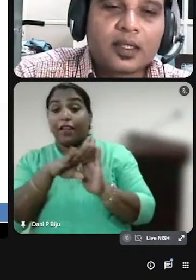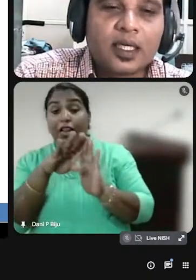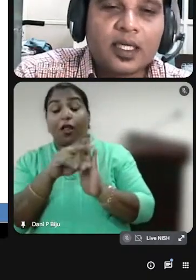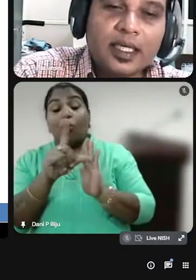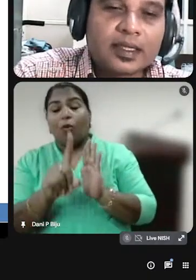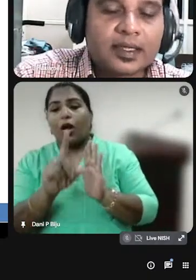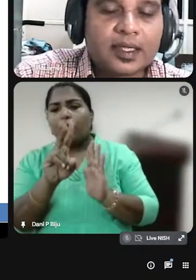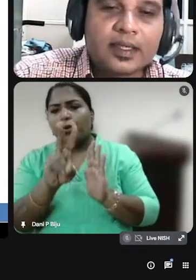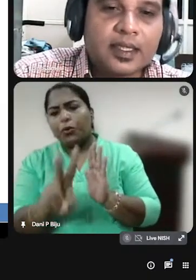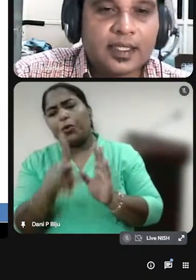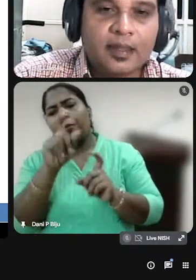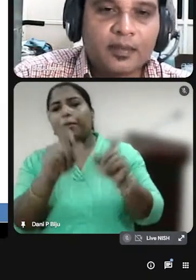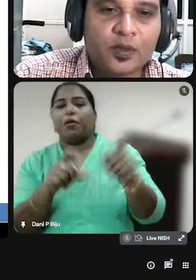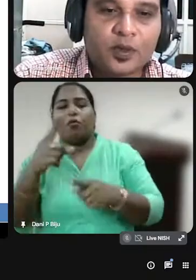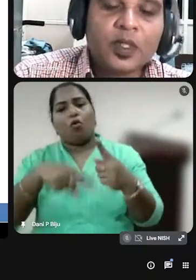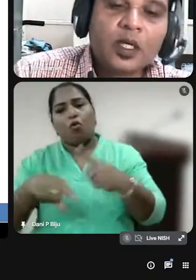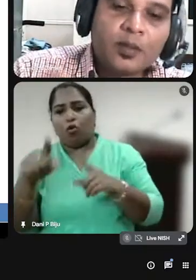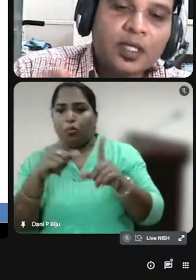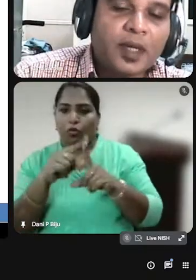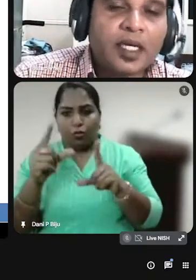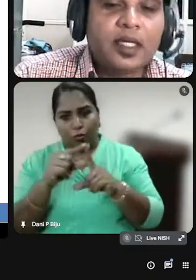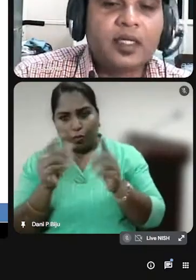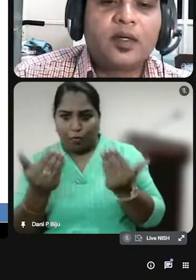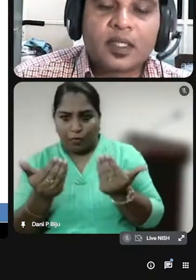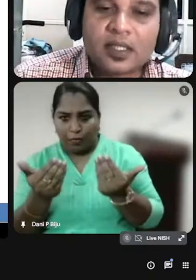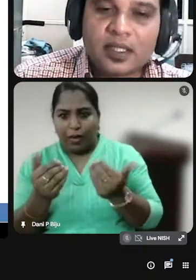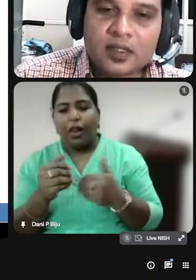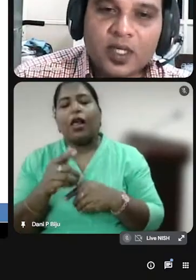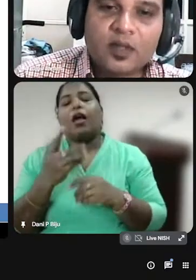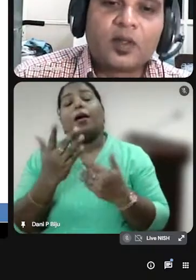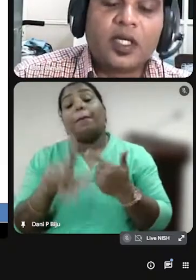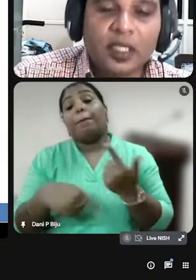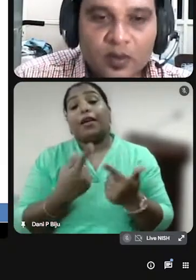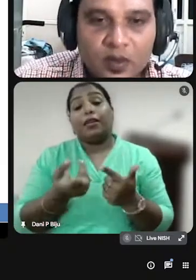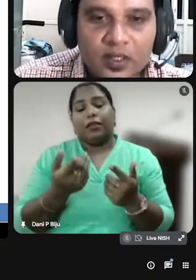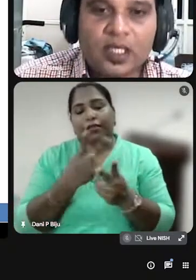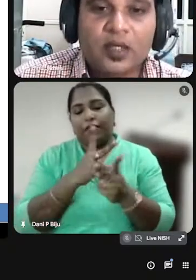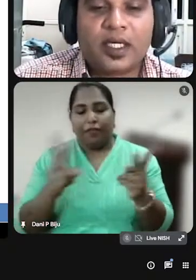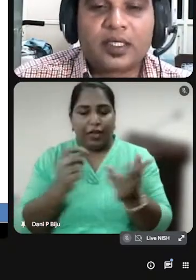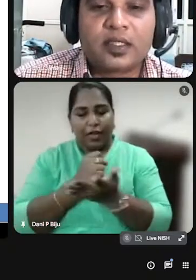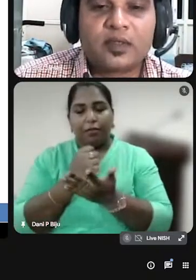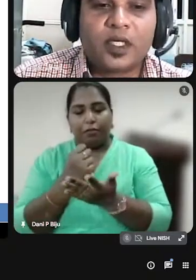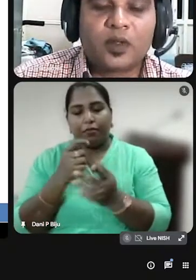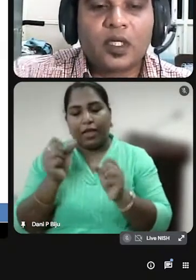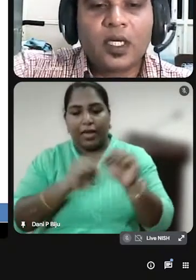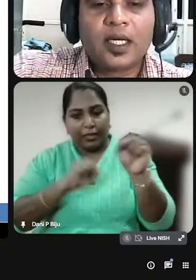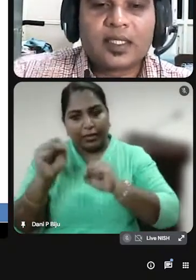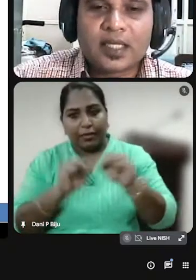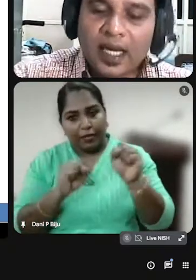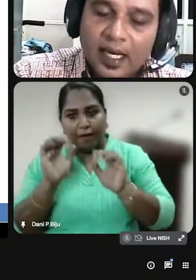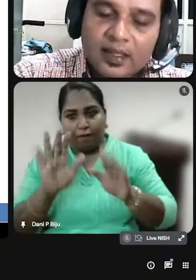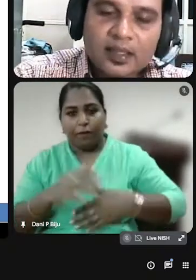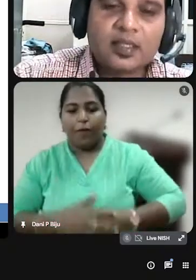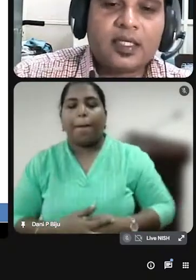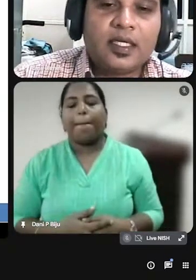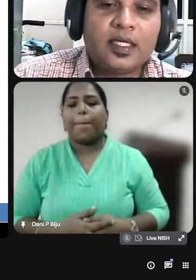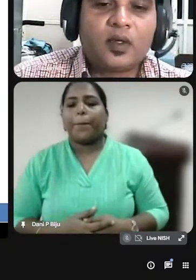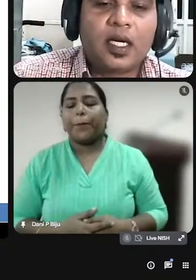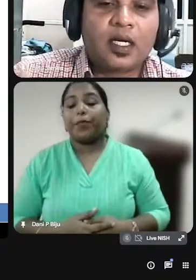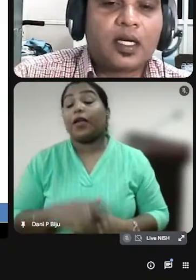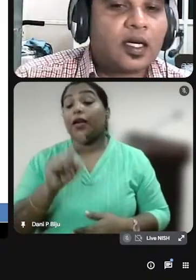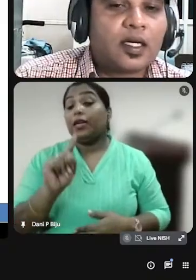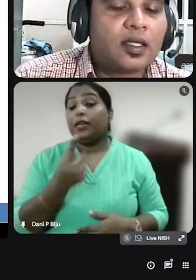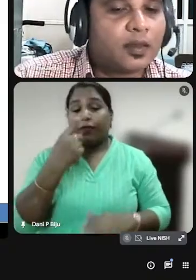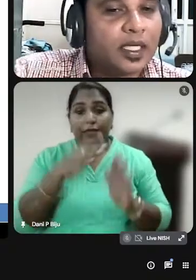ആൾക്കാർക്ക് മാത്രമേ ഈ എക്സസൈസുകൾ ചെയ്യാൻ പറ്റുള്ളൂ. മറ്റ് പല രീതിയിലുള്ള എക്സസൈസസ് വരുന്നുണ്ട്, ഇതിനോട് ചെയ്യാനുള്ള എക്സസൈസ് വരുന്നുണ്ട്. ആദ്യത്തെ